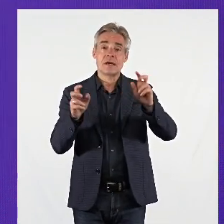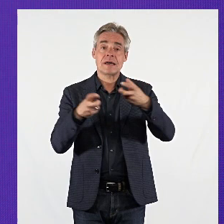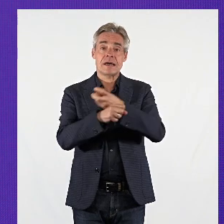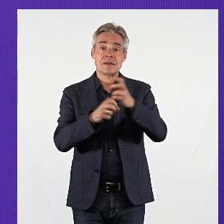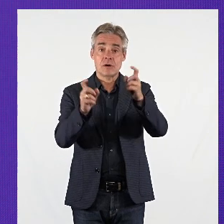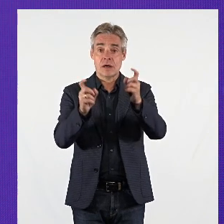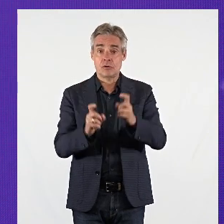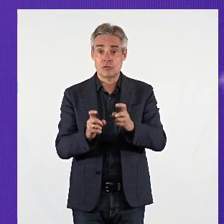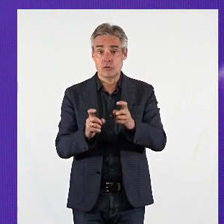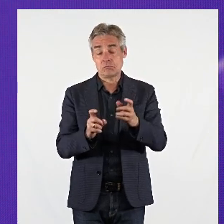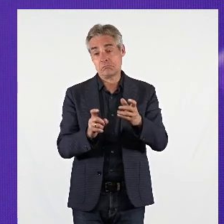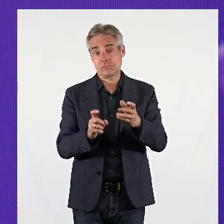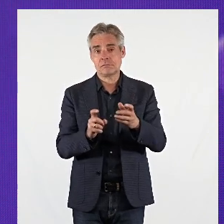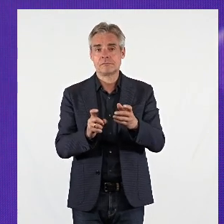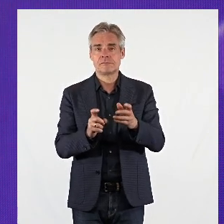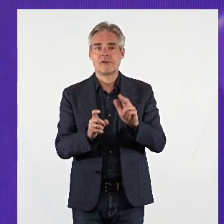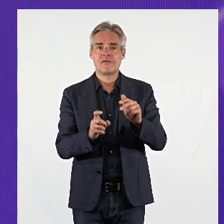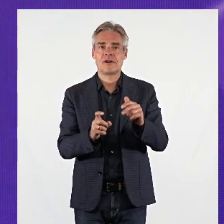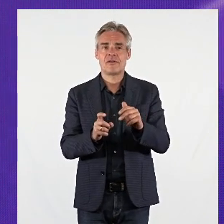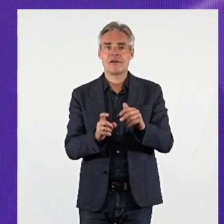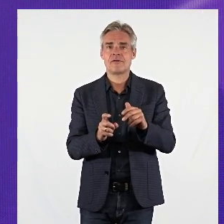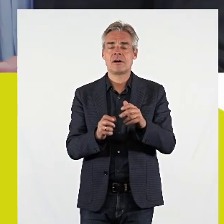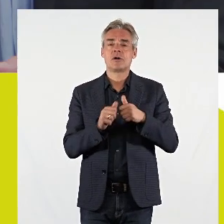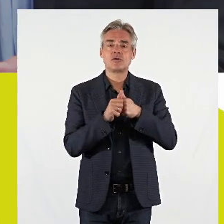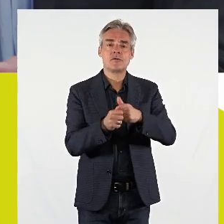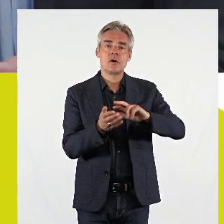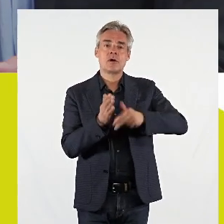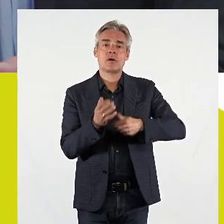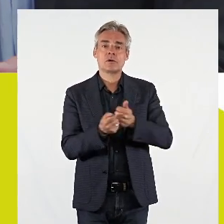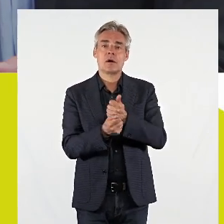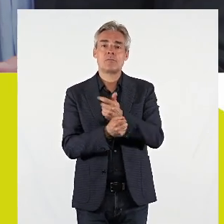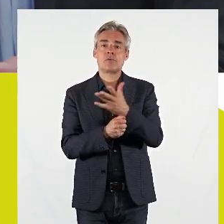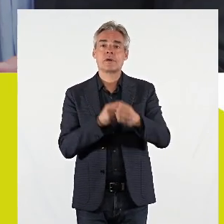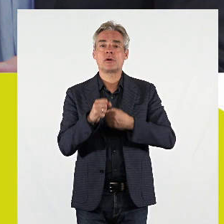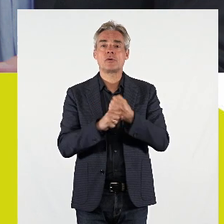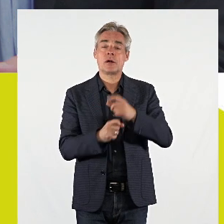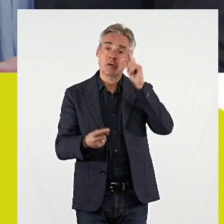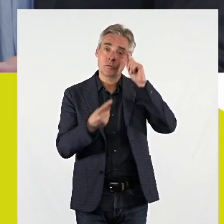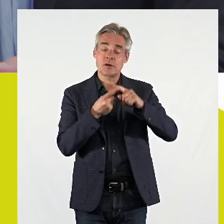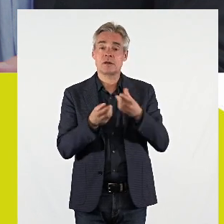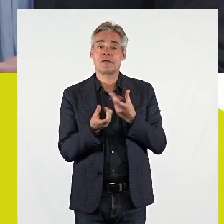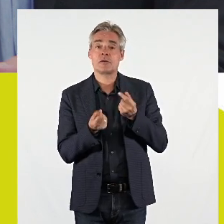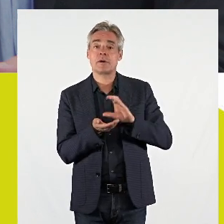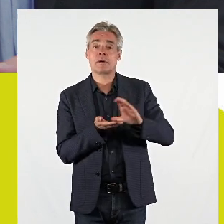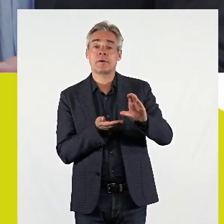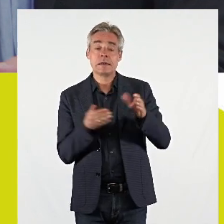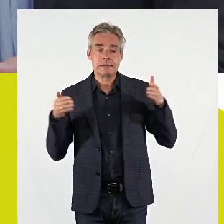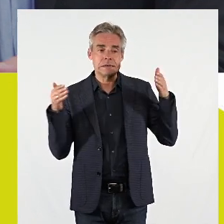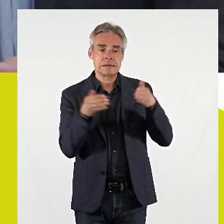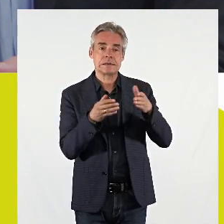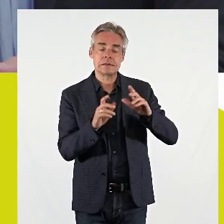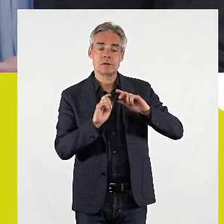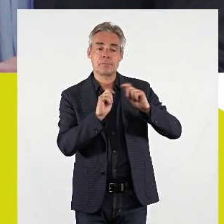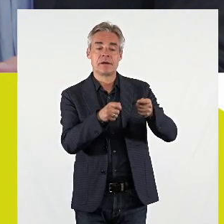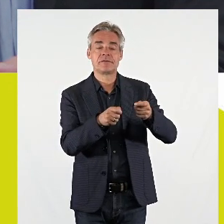seraient prévus dans le cadre de ces contrats pluriannuels d'objectifs et de moyens, eh bien, des moyens soient concentrés, délégués, et